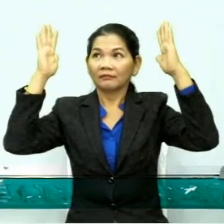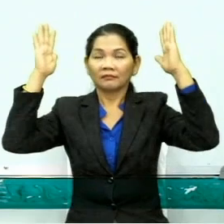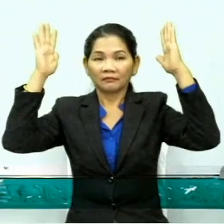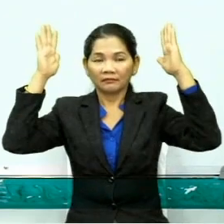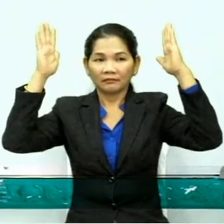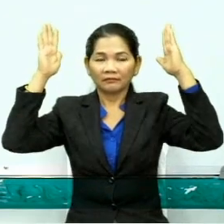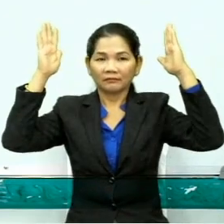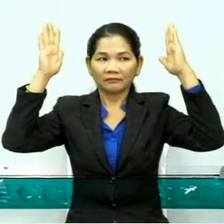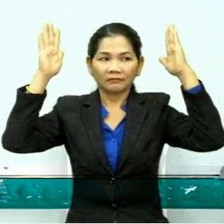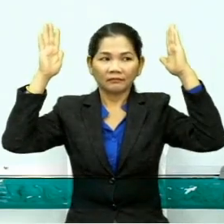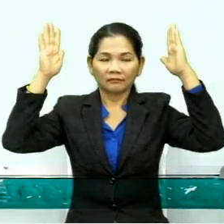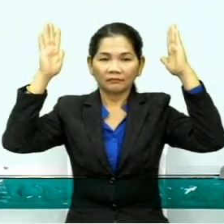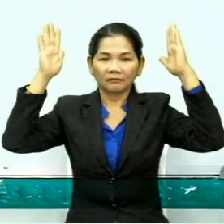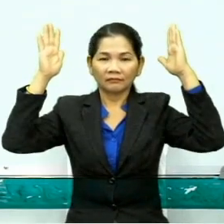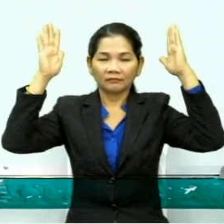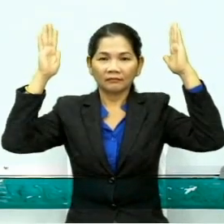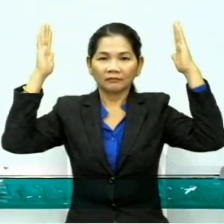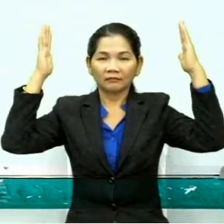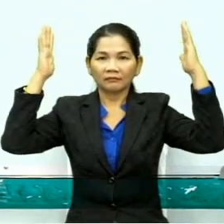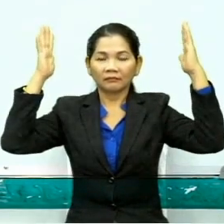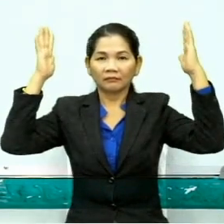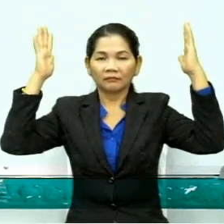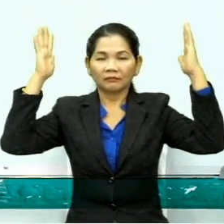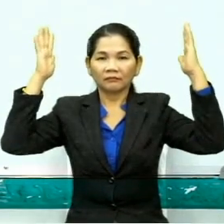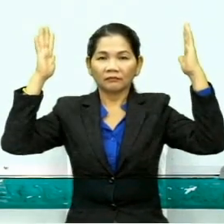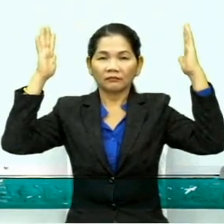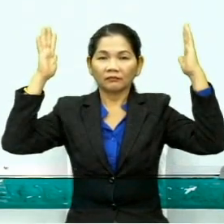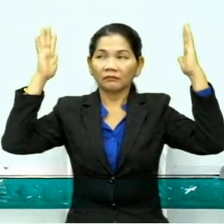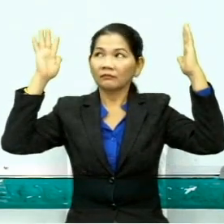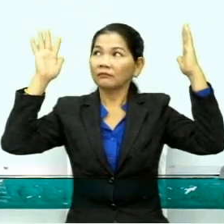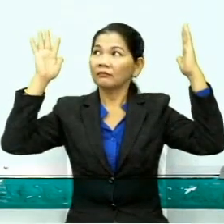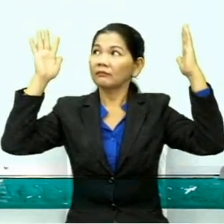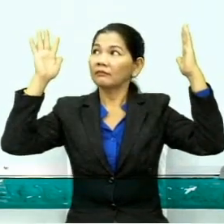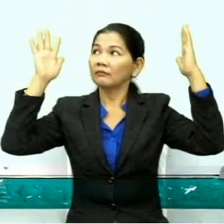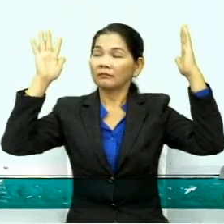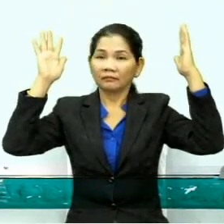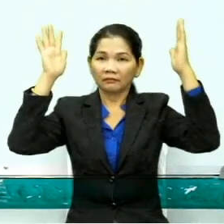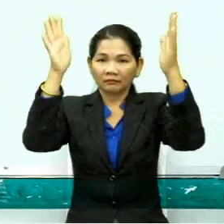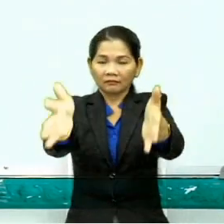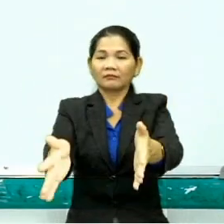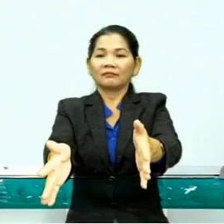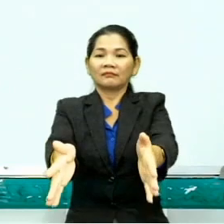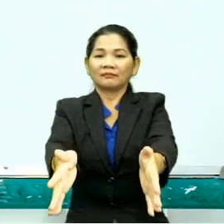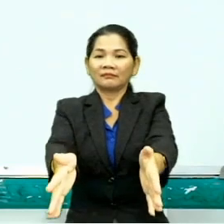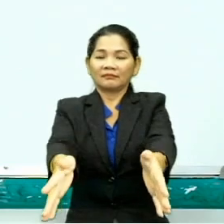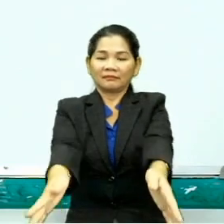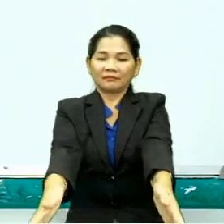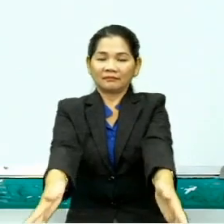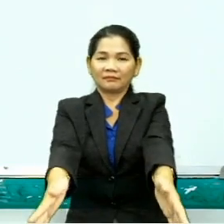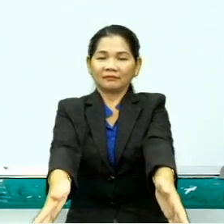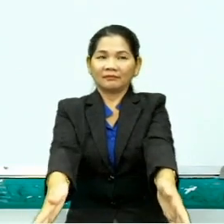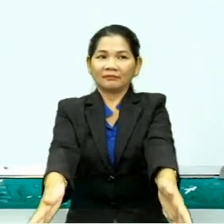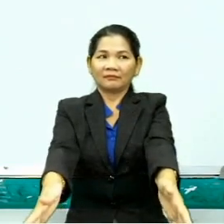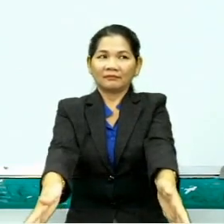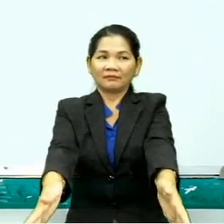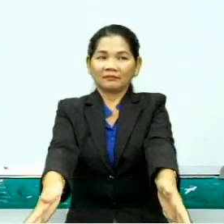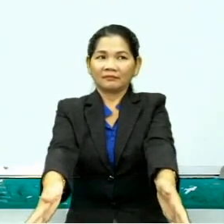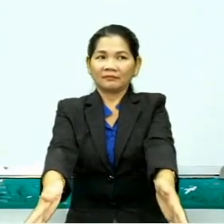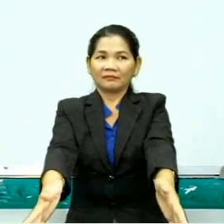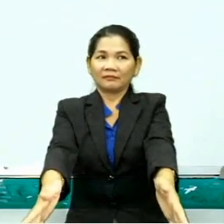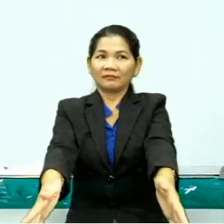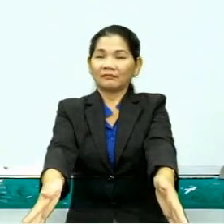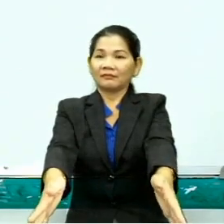ở trắng chà mình tốt mốc con chà đầy đặt đầy từ mốc chà đặt đầy từ mốc chà mình tốt mốc chà đặt